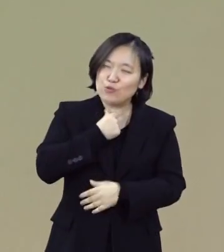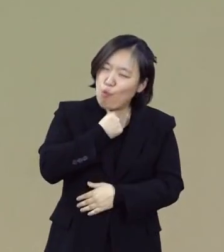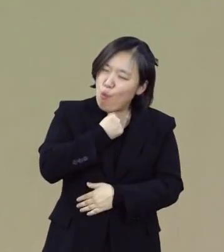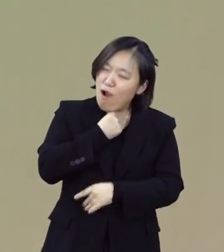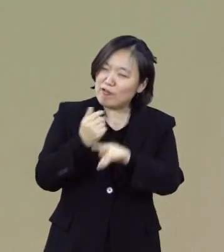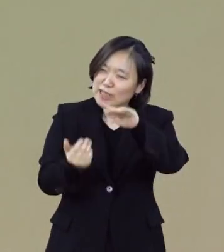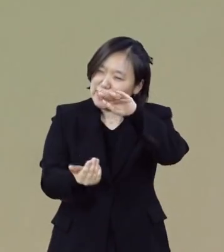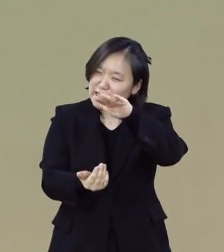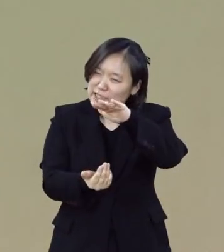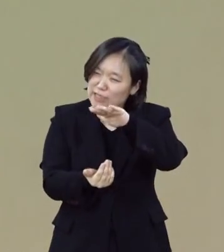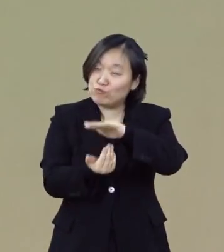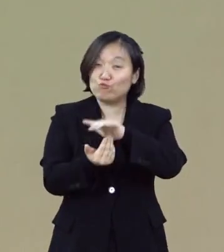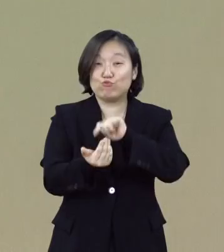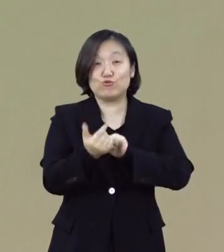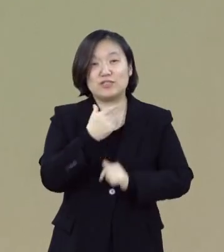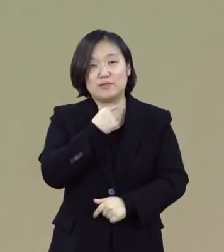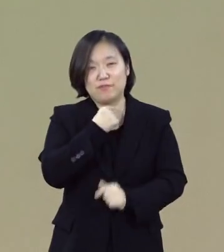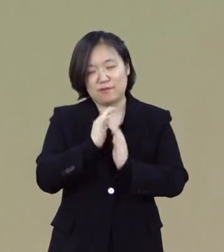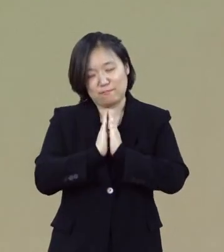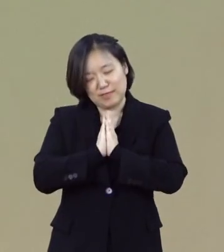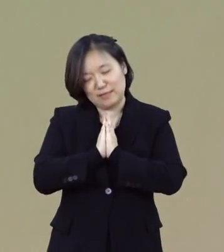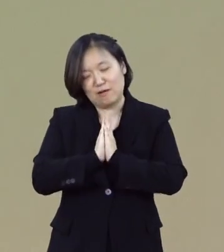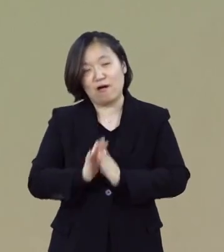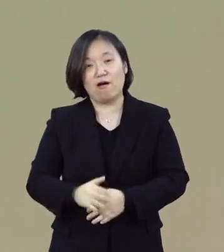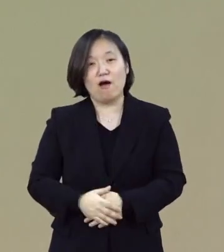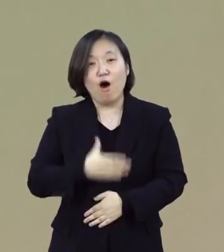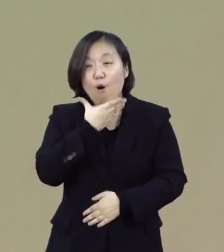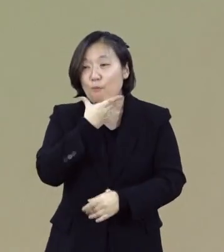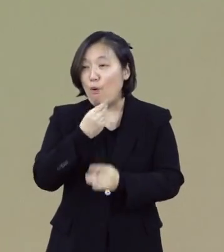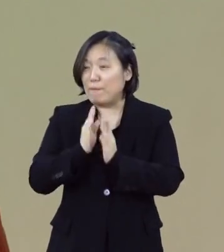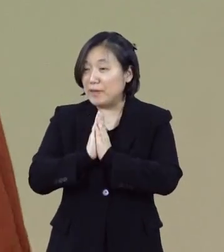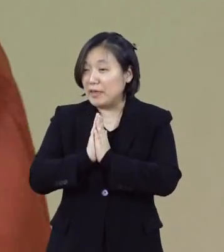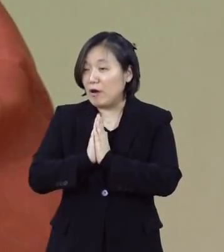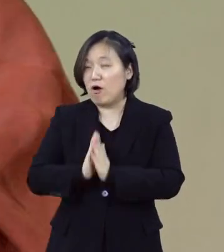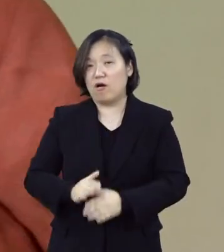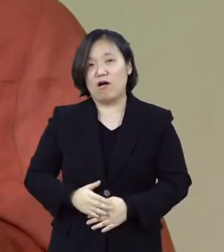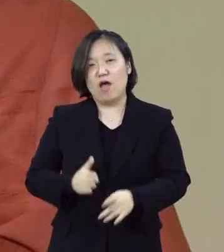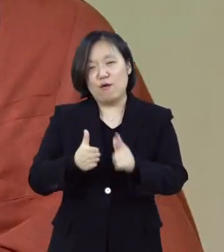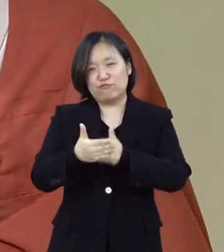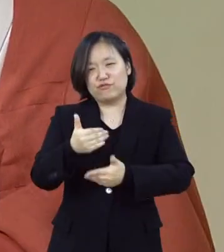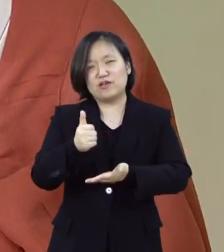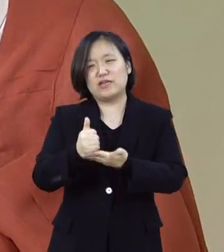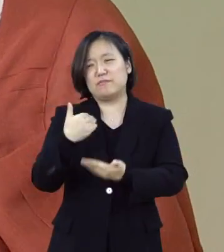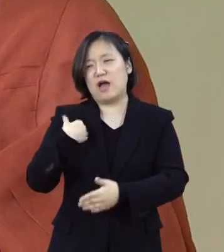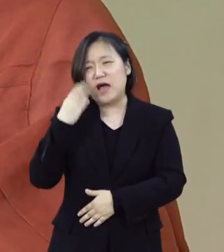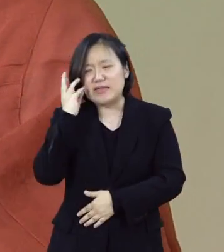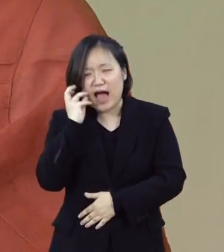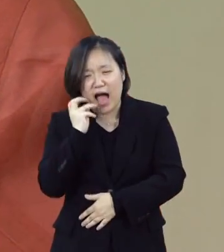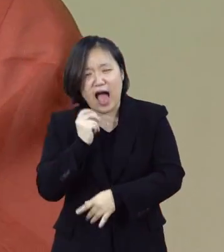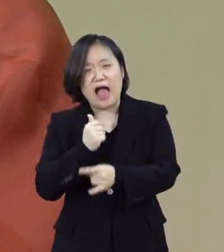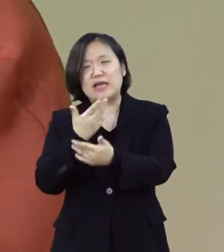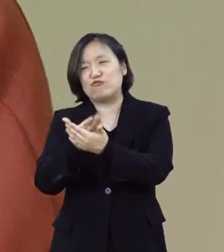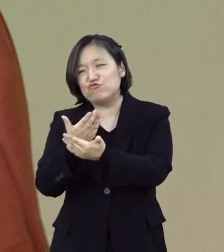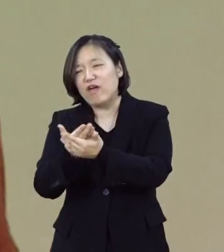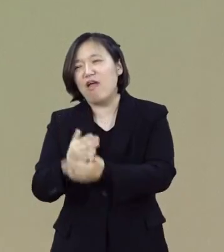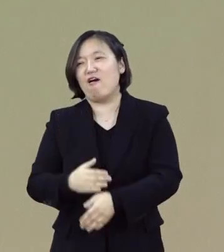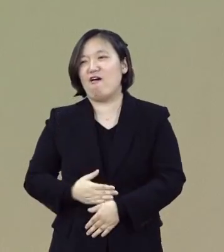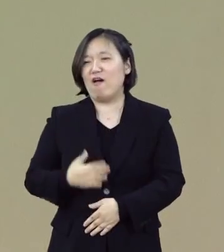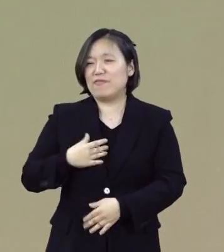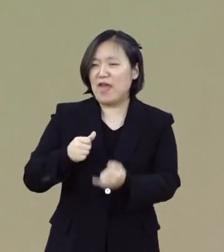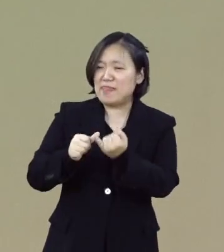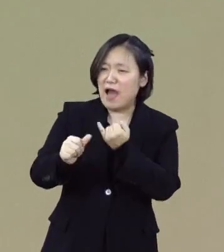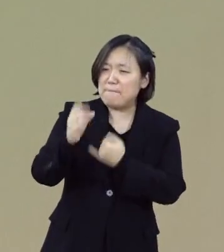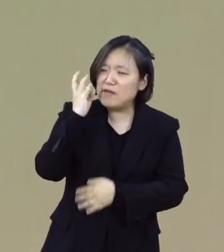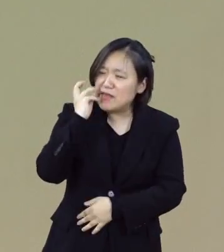있어서 부처님 저 잘되게 해주세요. 우리 남편 잘되게 해주세요. 우리